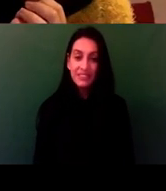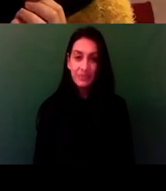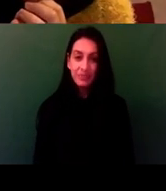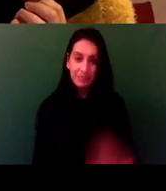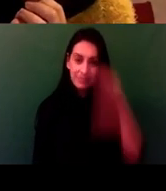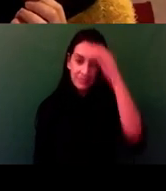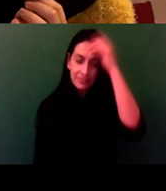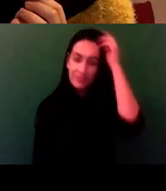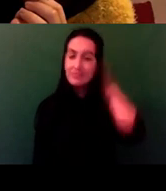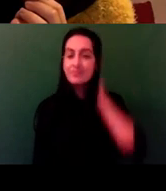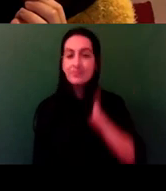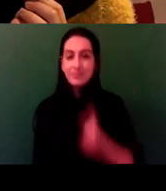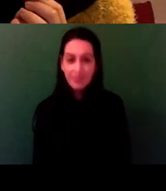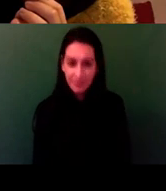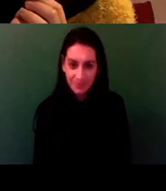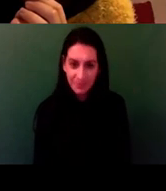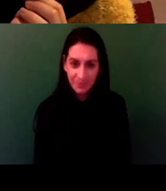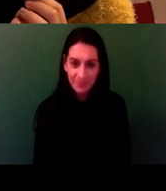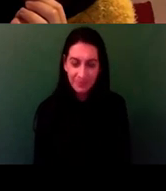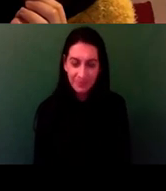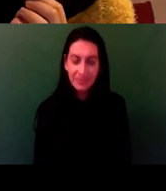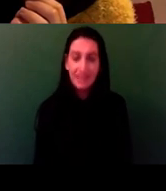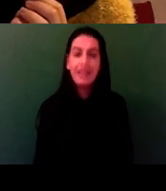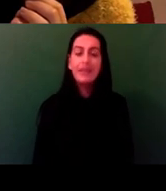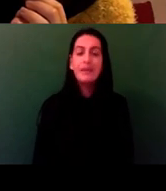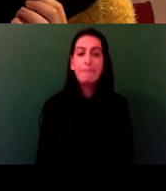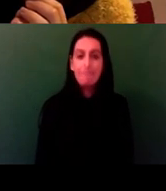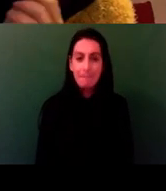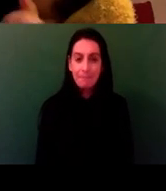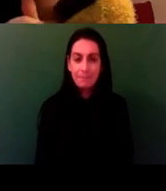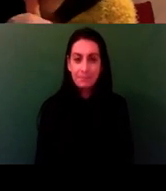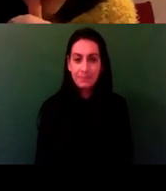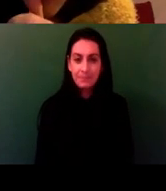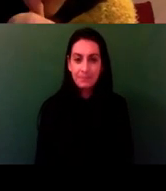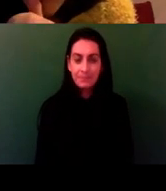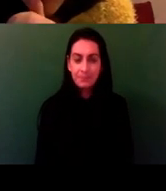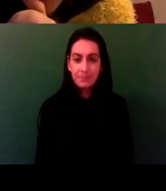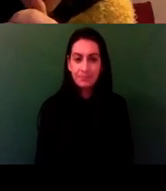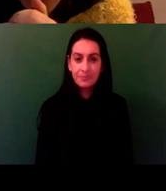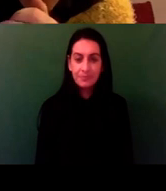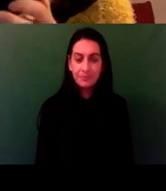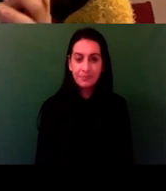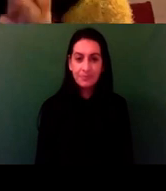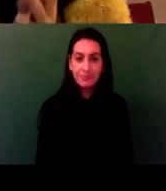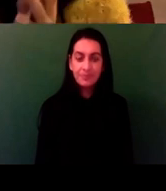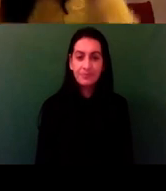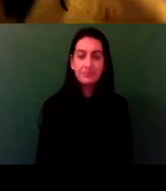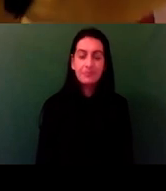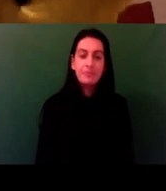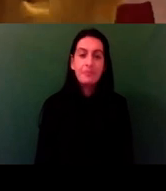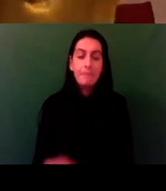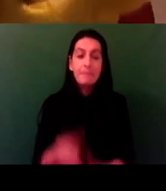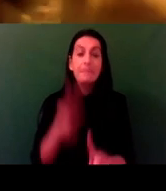kısmını. Katılımın ancak gerçek insanların, gerçek insanlarla aynı mekanda bir araya geldiği zaman olabileceğine